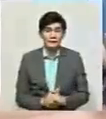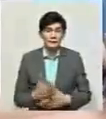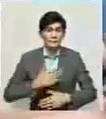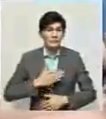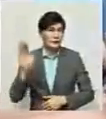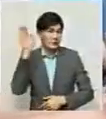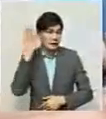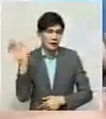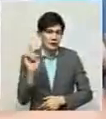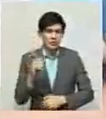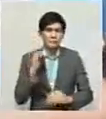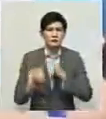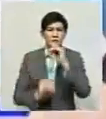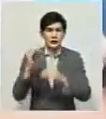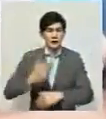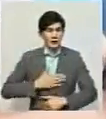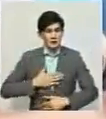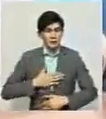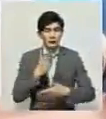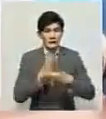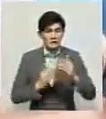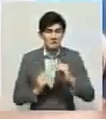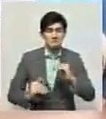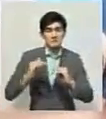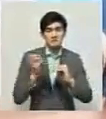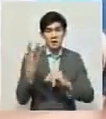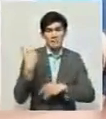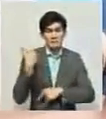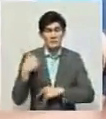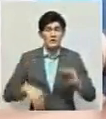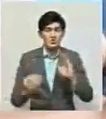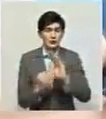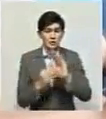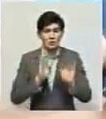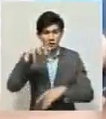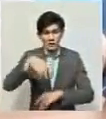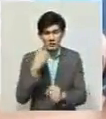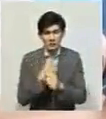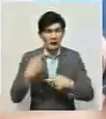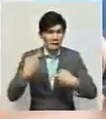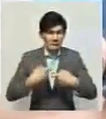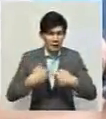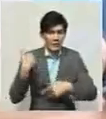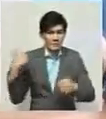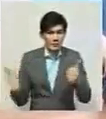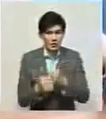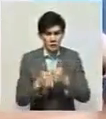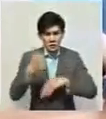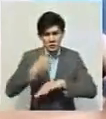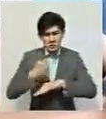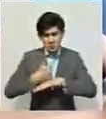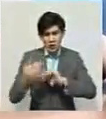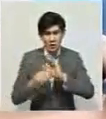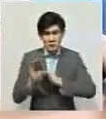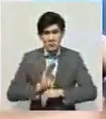ผมเชื่อว่าความก้าวหน้าของเราเนี่ยเกินกว่าครึ่งหนึ่งถึงแม้ว่ากทมจะทำงานยากสักนิดหนึ่งโดยท่านรองผู้ว่าที่อยู่ณตรงนี้นะ